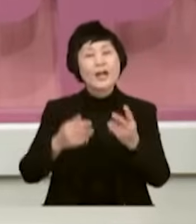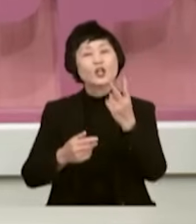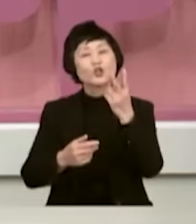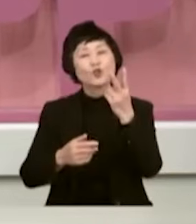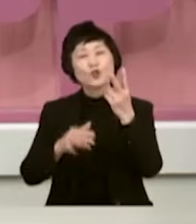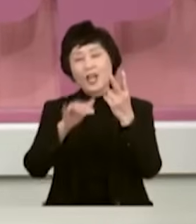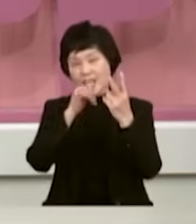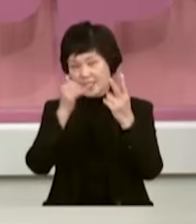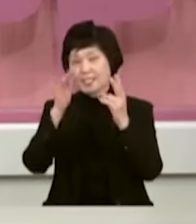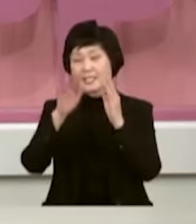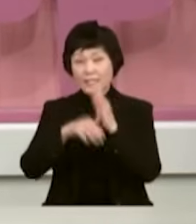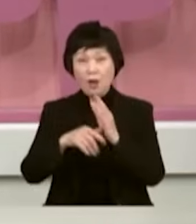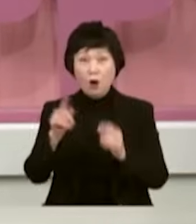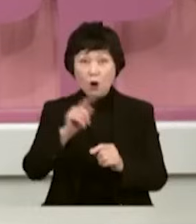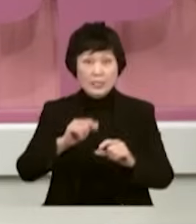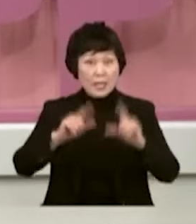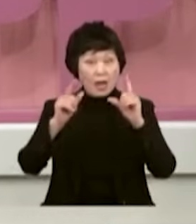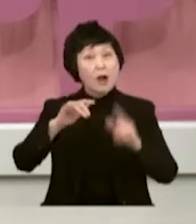그 전화가 왔어요.